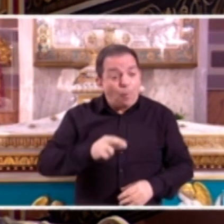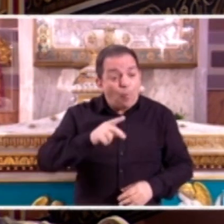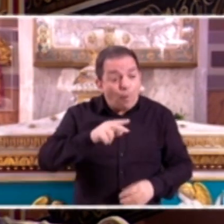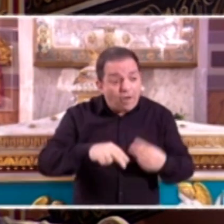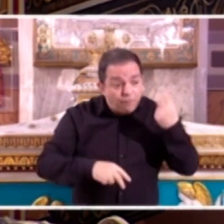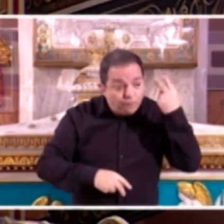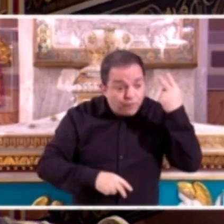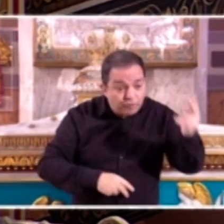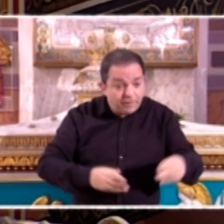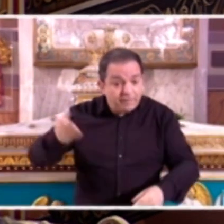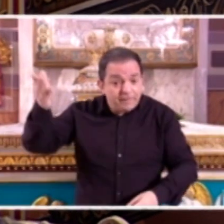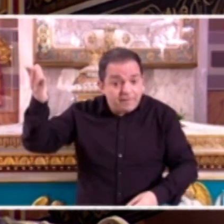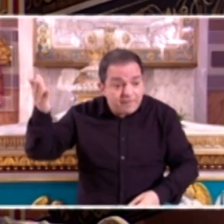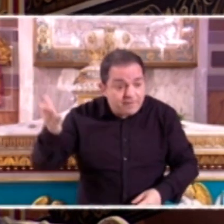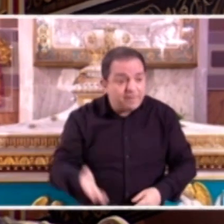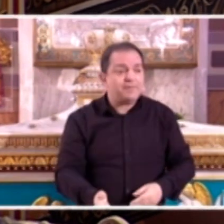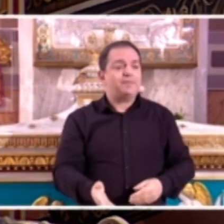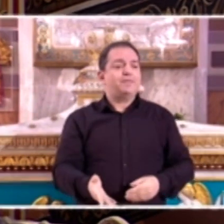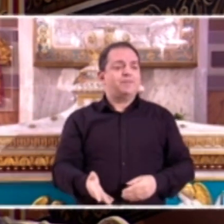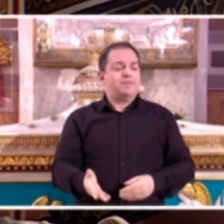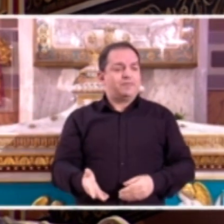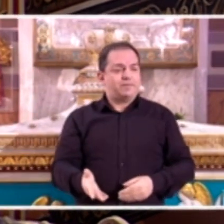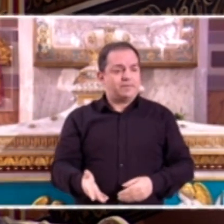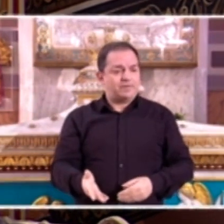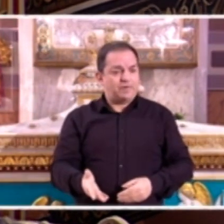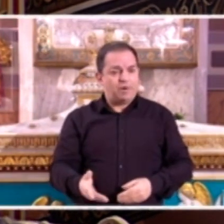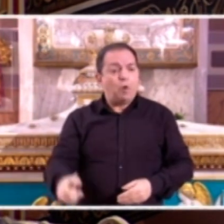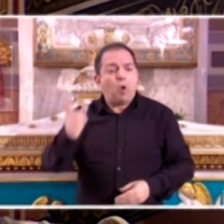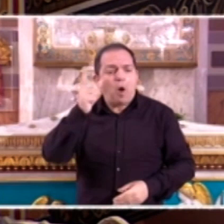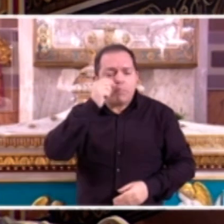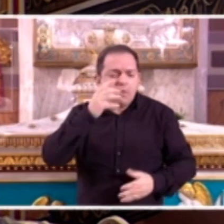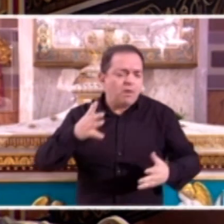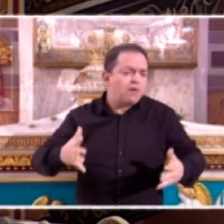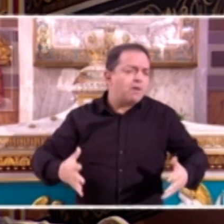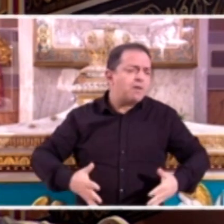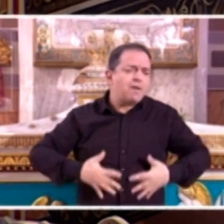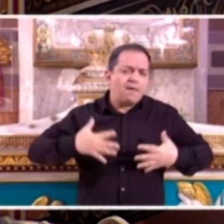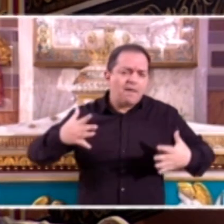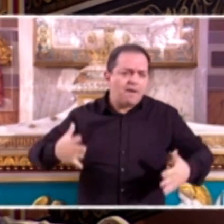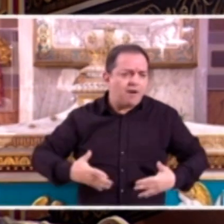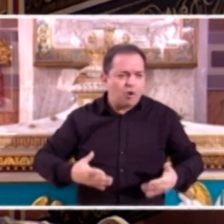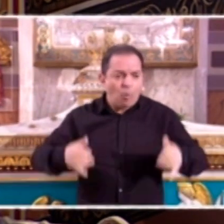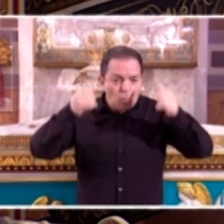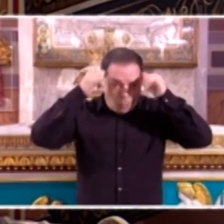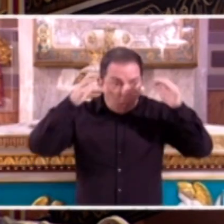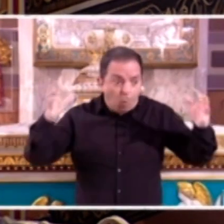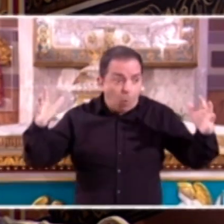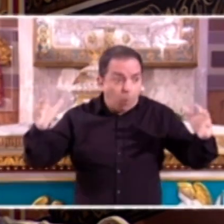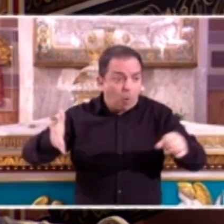ότι ο αδελφός σου οίκη και έθισεν ο πατήρ σου των μόσχων